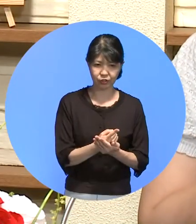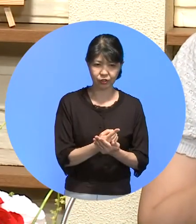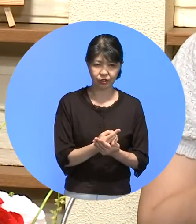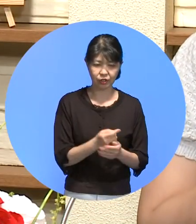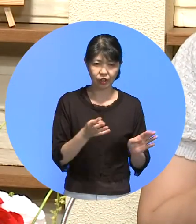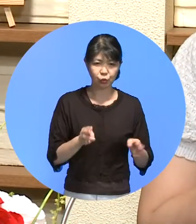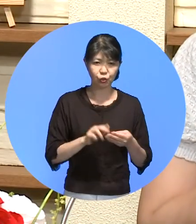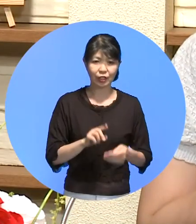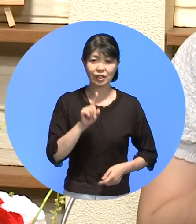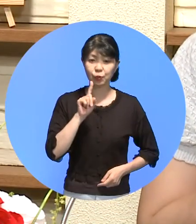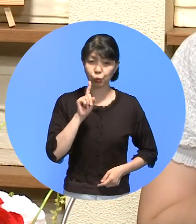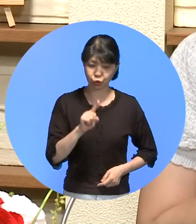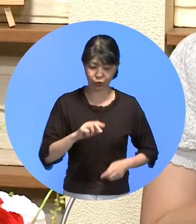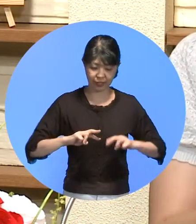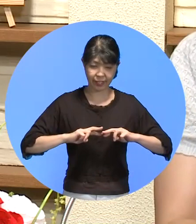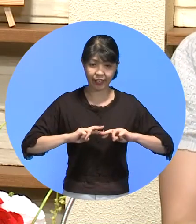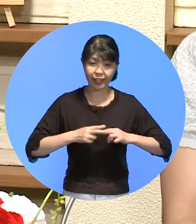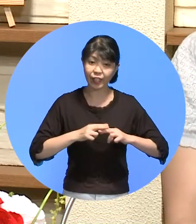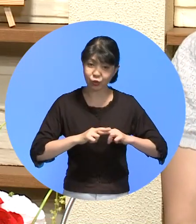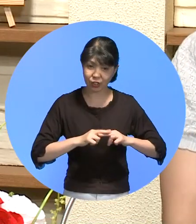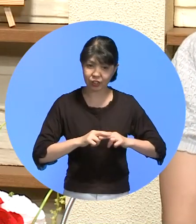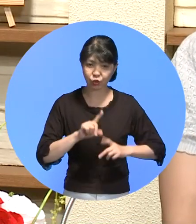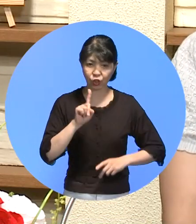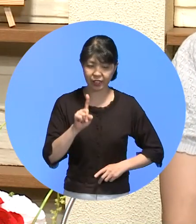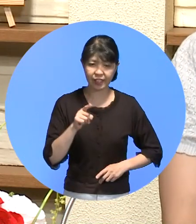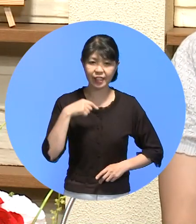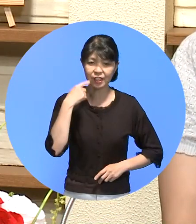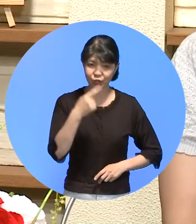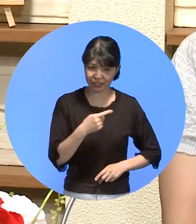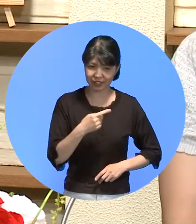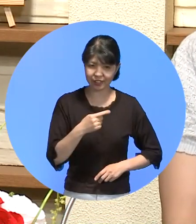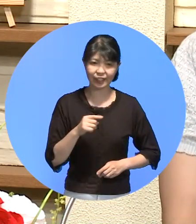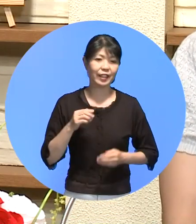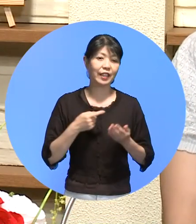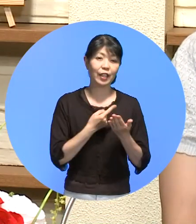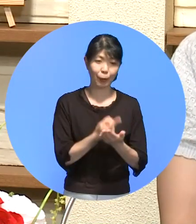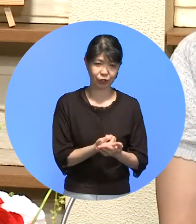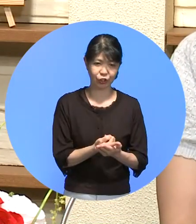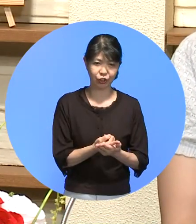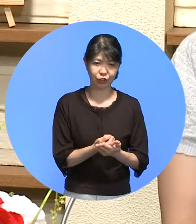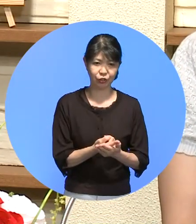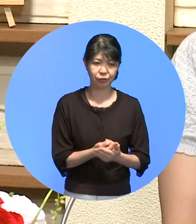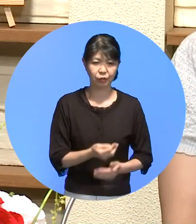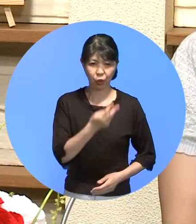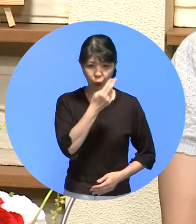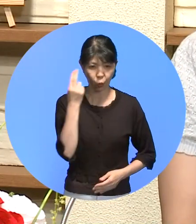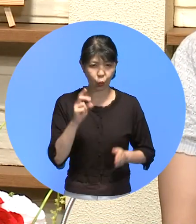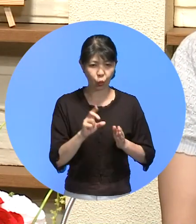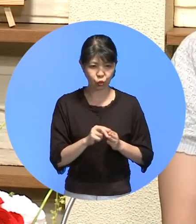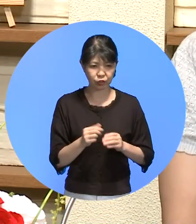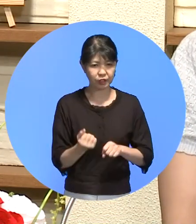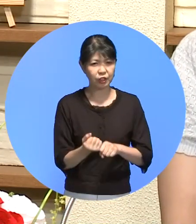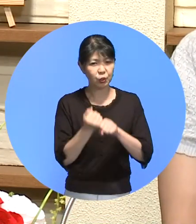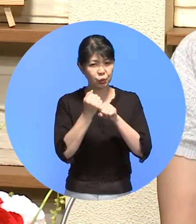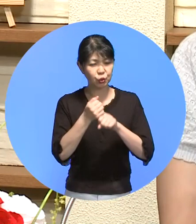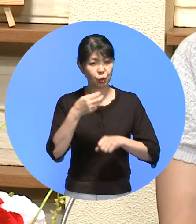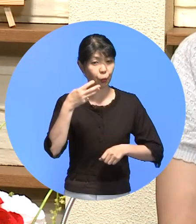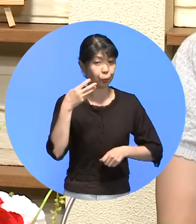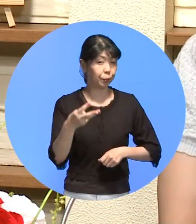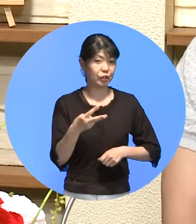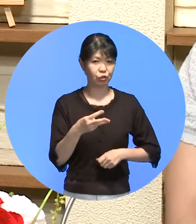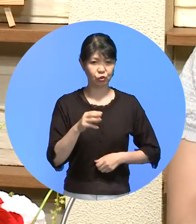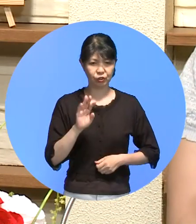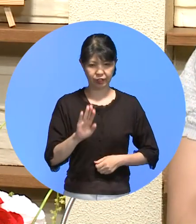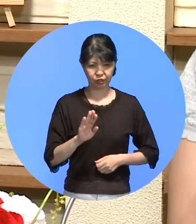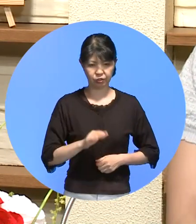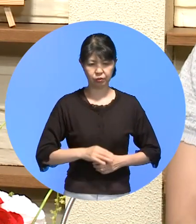入口選手が出場、そして吹田市出身の方ではレスリングで樋口玲選手という方が出ましてね、はい、この方の高